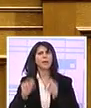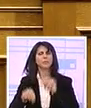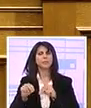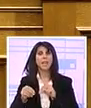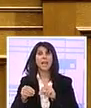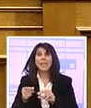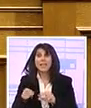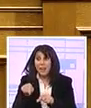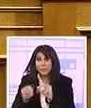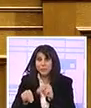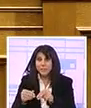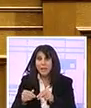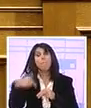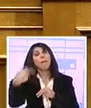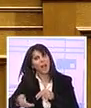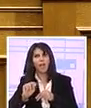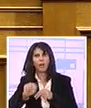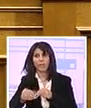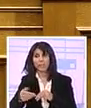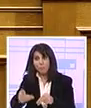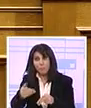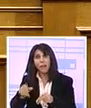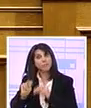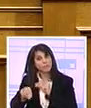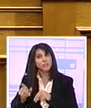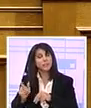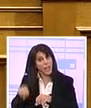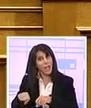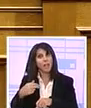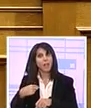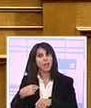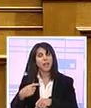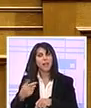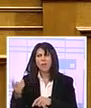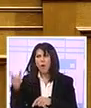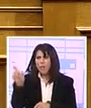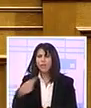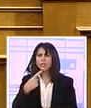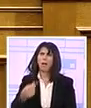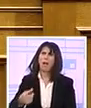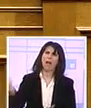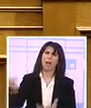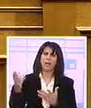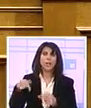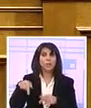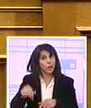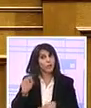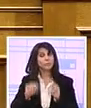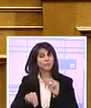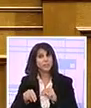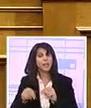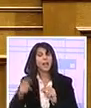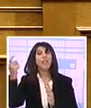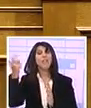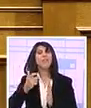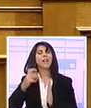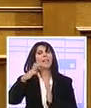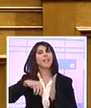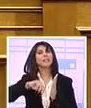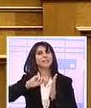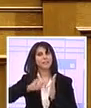ίδιος εδώ και καιρό κατήγγειλε. Δηλαδή τη δανειακή σύμβαση